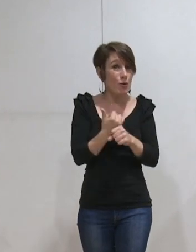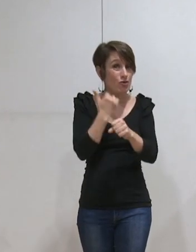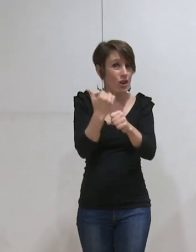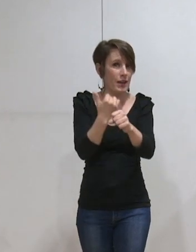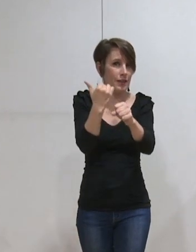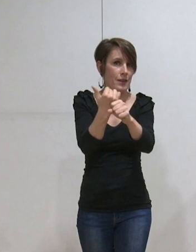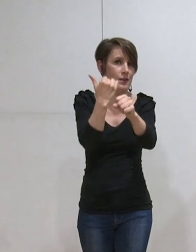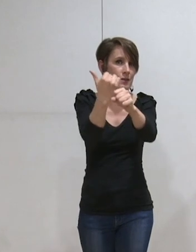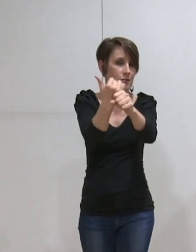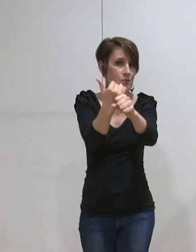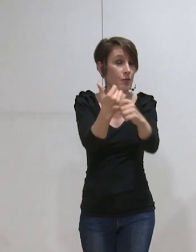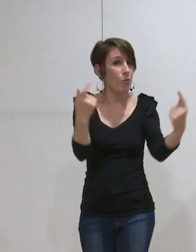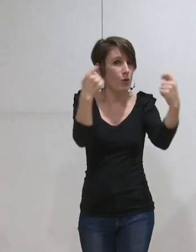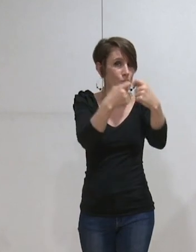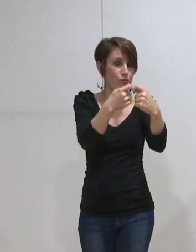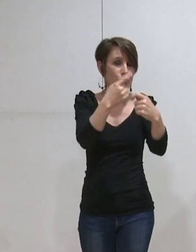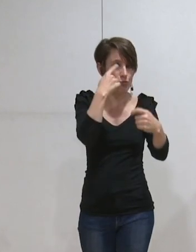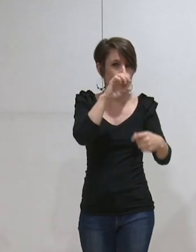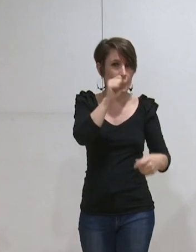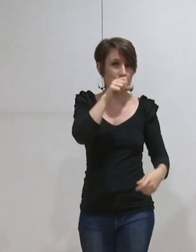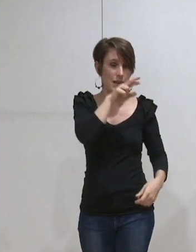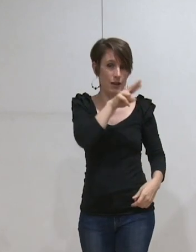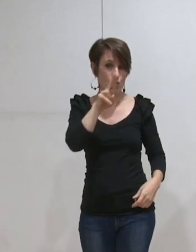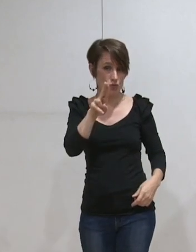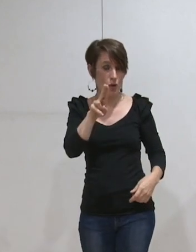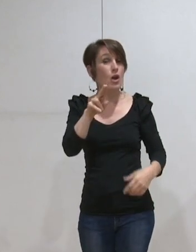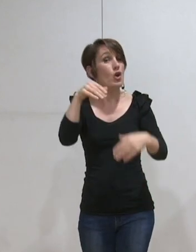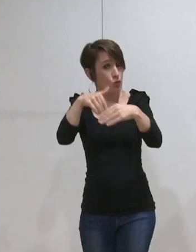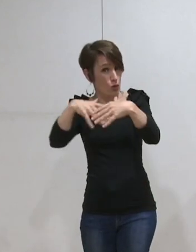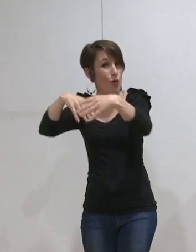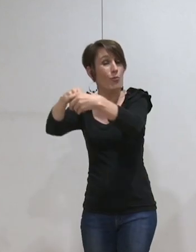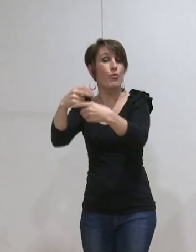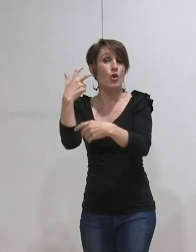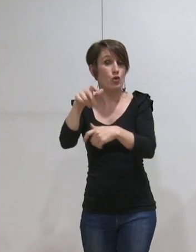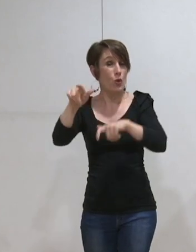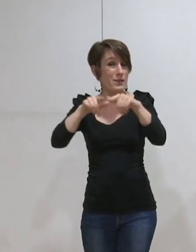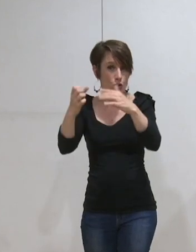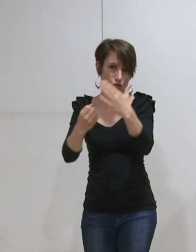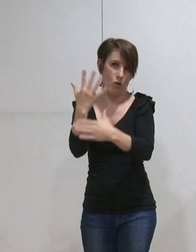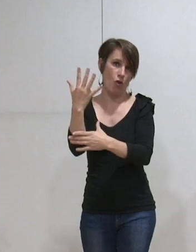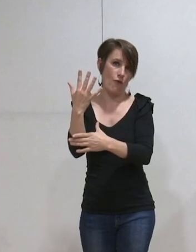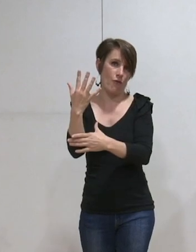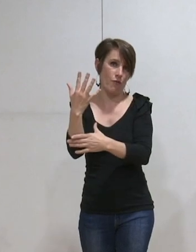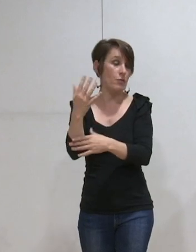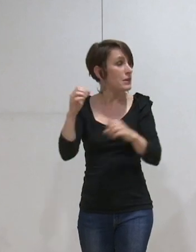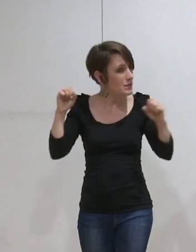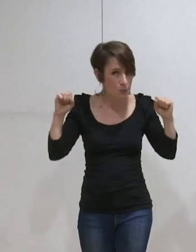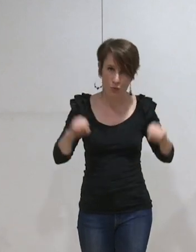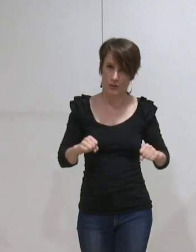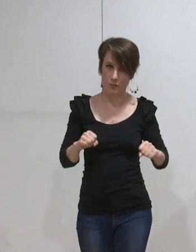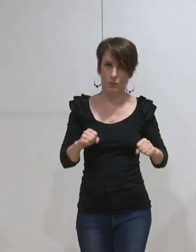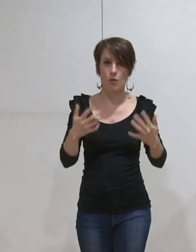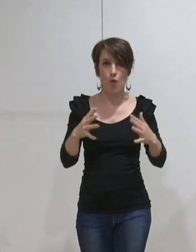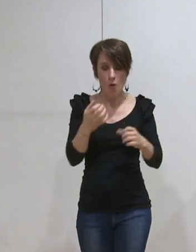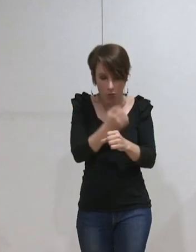SRU dont 300 logements neufs sociaux c'est possible avec des logements